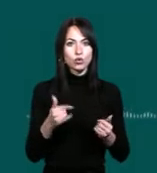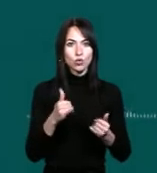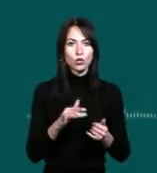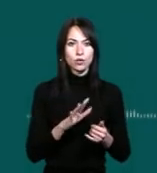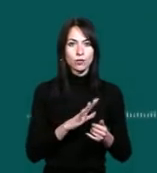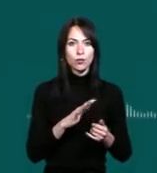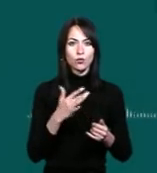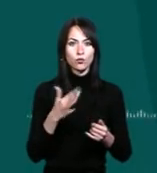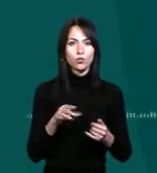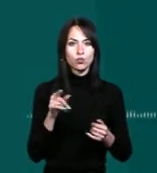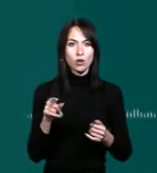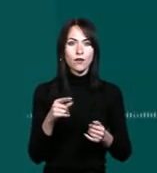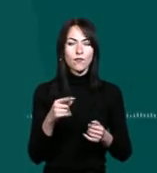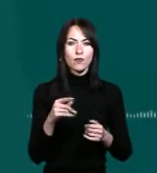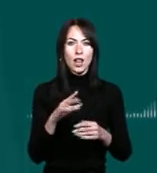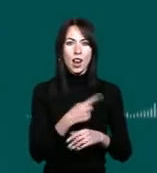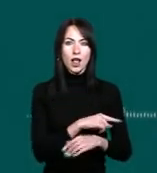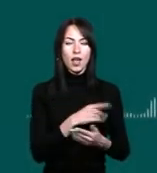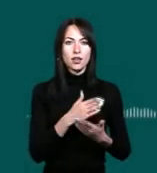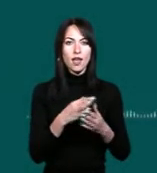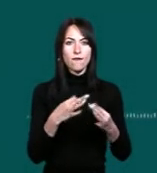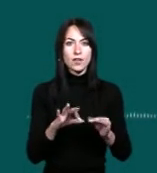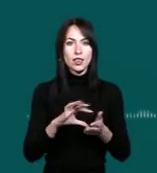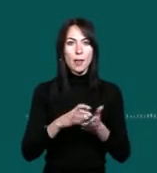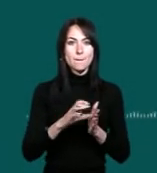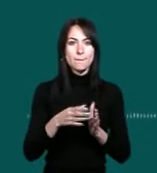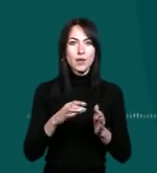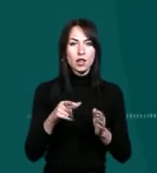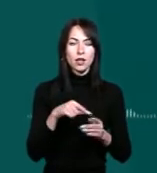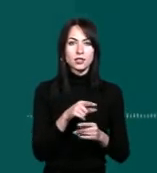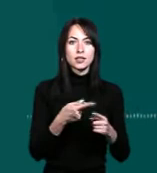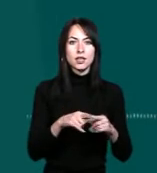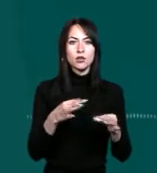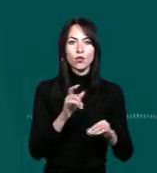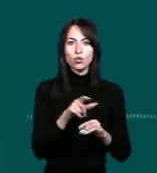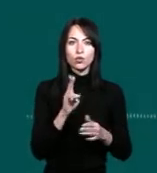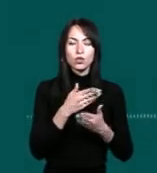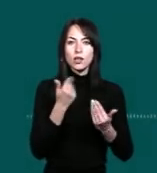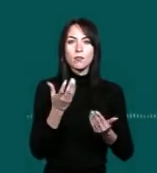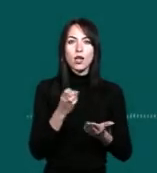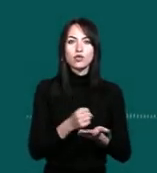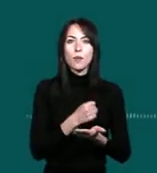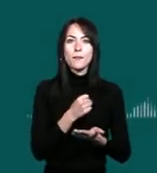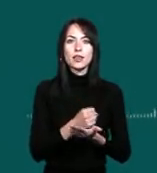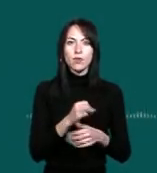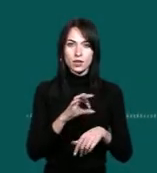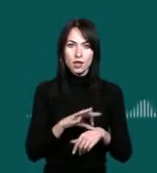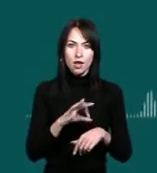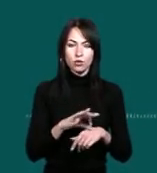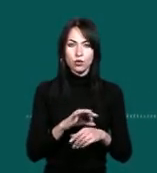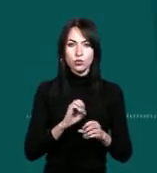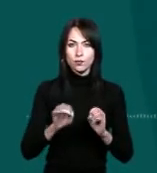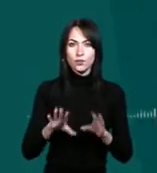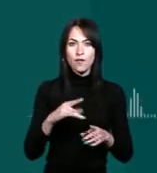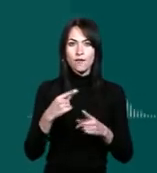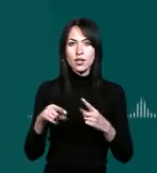лікарні є вільні палати, це дозволить людей, яких ще немає підтвердженого діагнозу, розселяти по